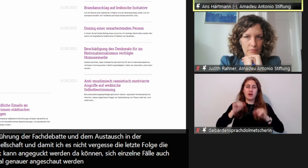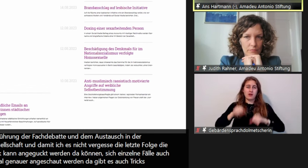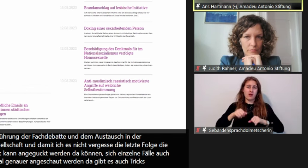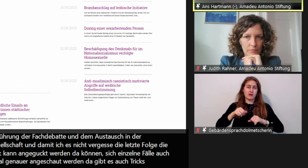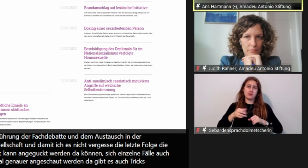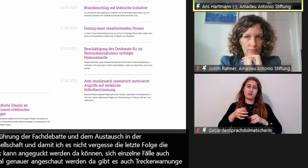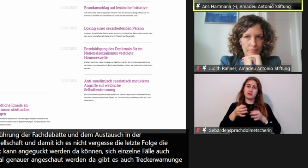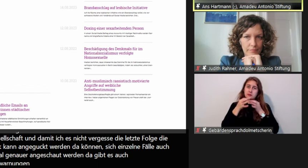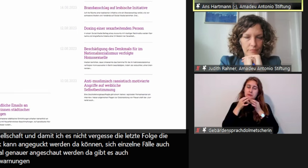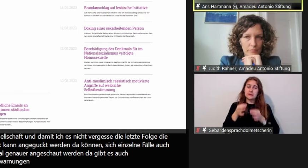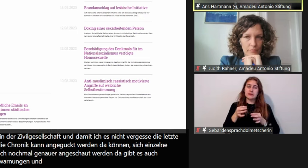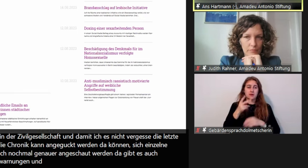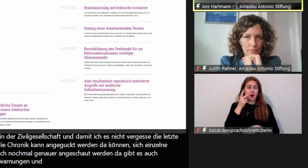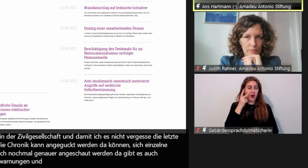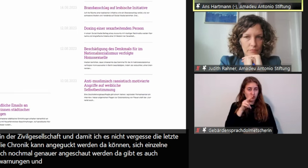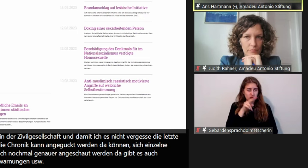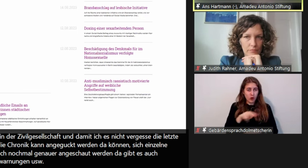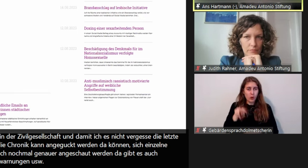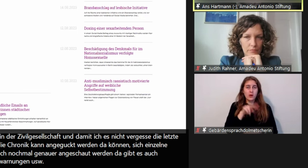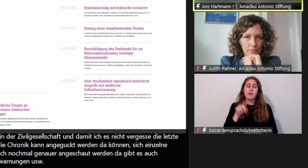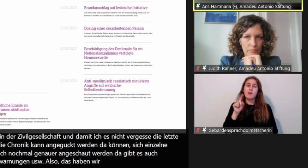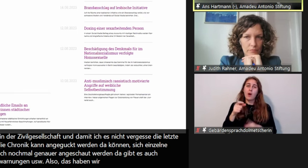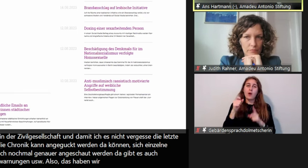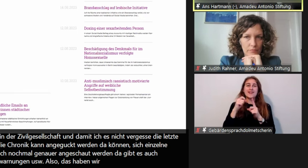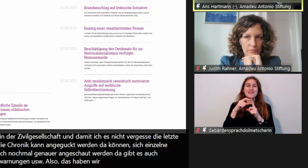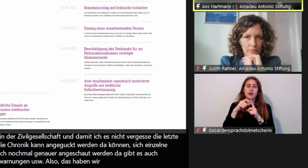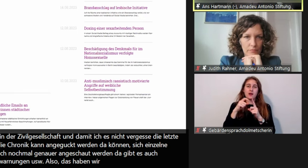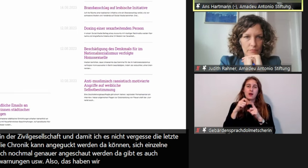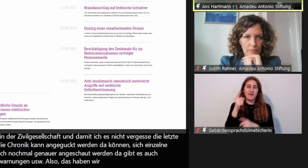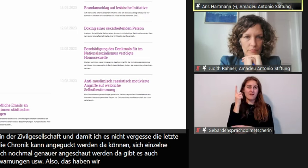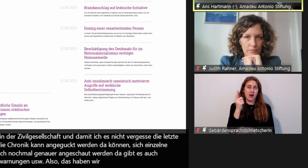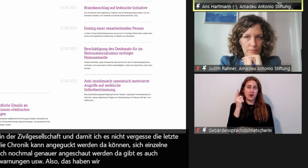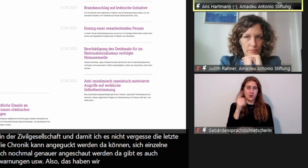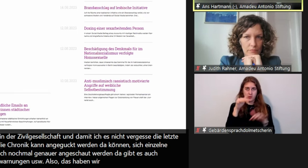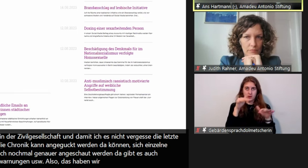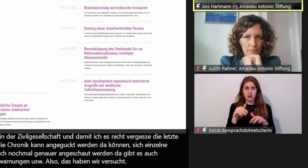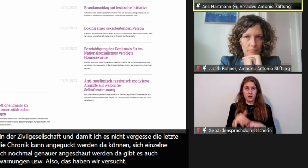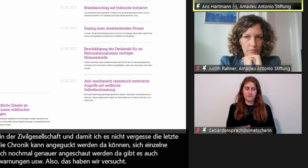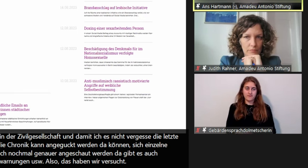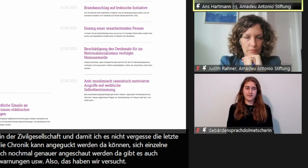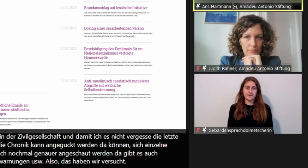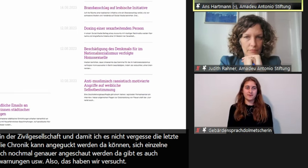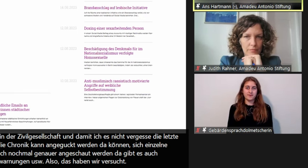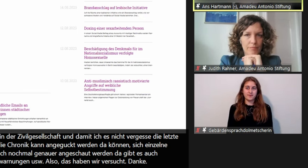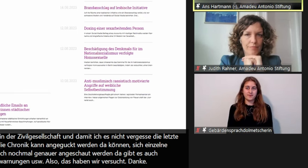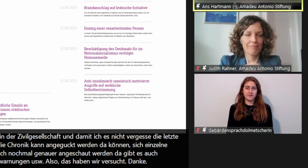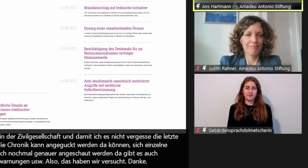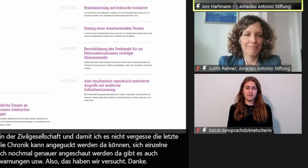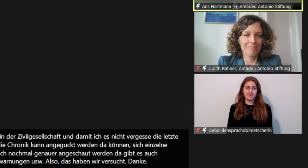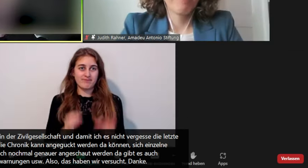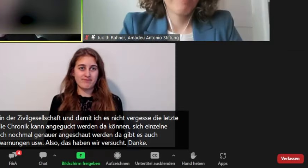Triggerwarnungen und so weiter. Also es haben wir versucht, Betroffenen orientiert aufzuarbeiten. Danke.